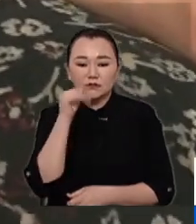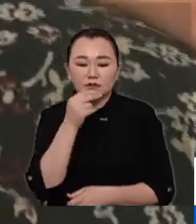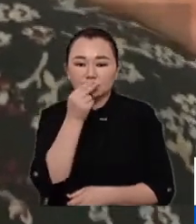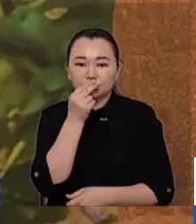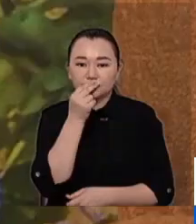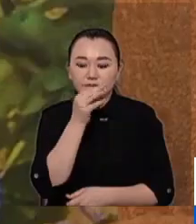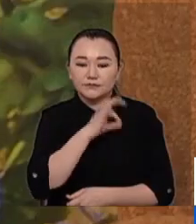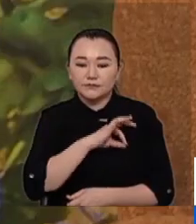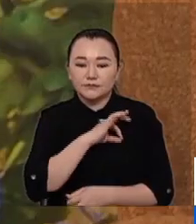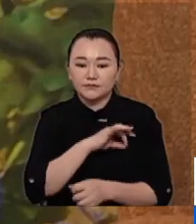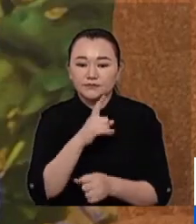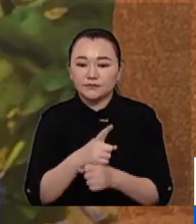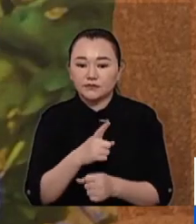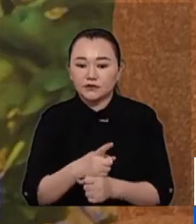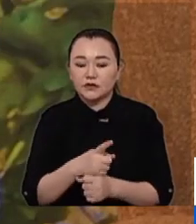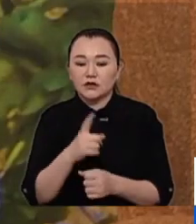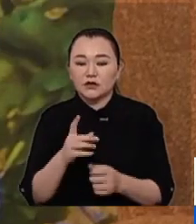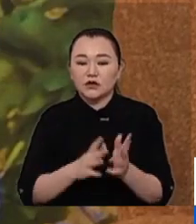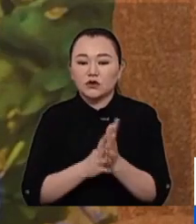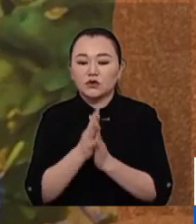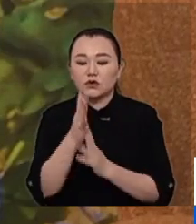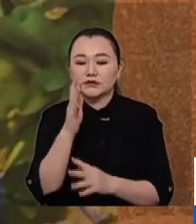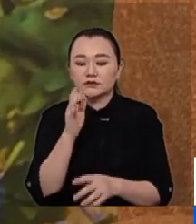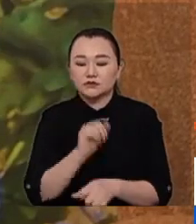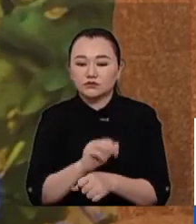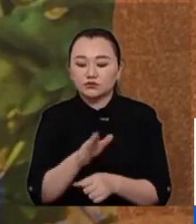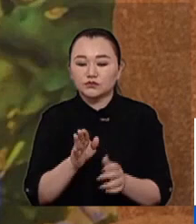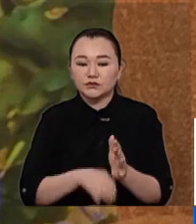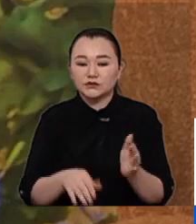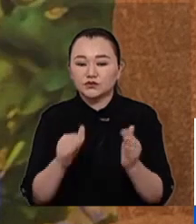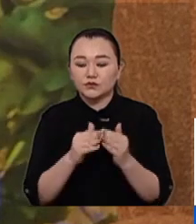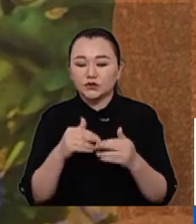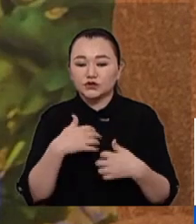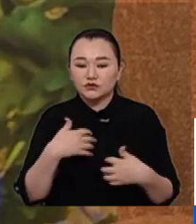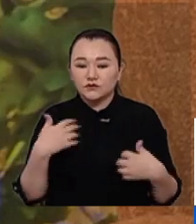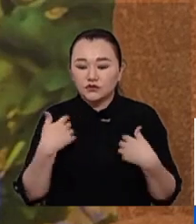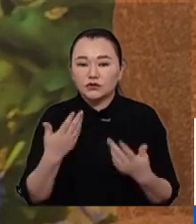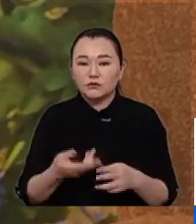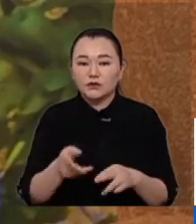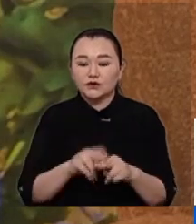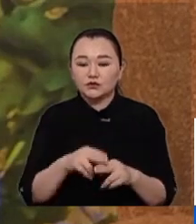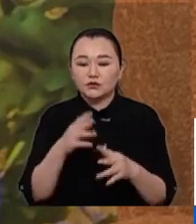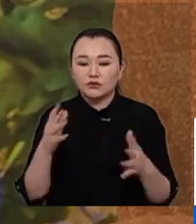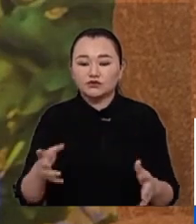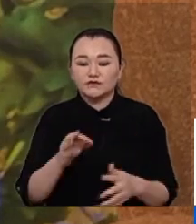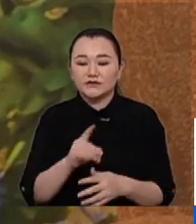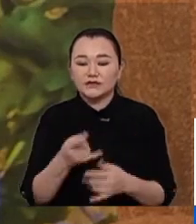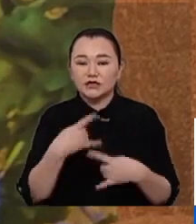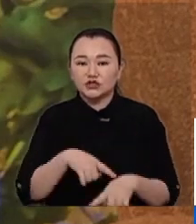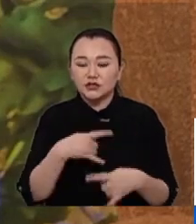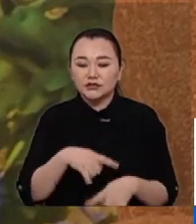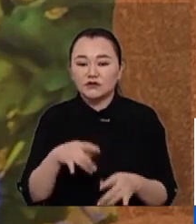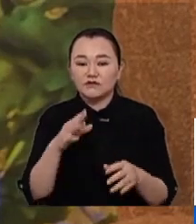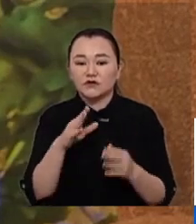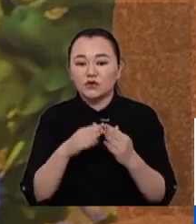пищу. Прекратится рост бездомных животных, потому что большинство из них рождается все-таки